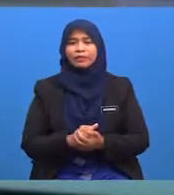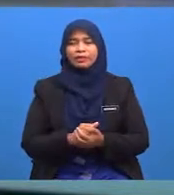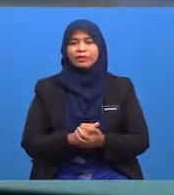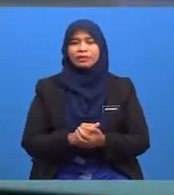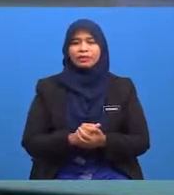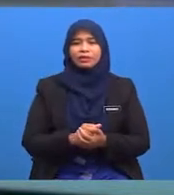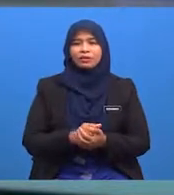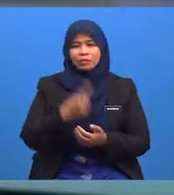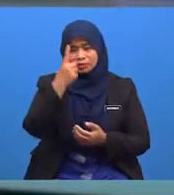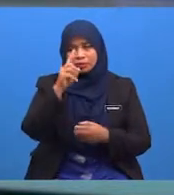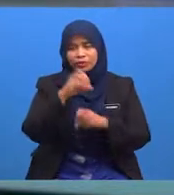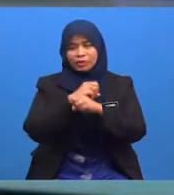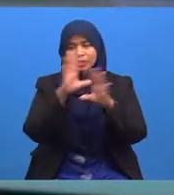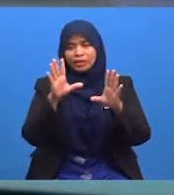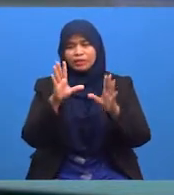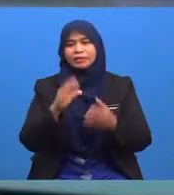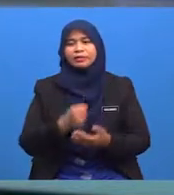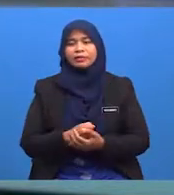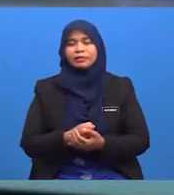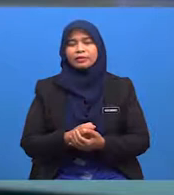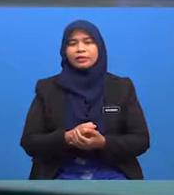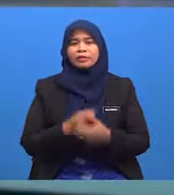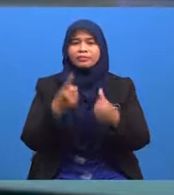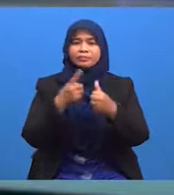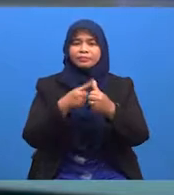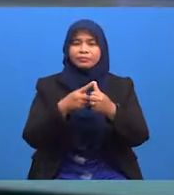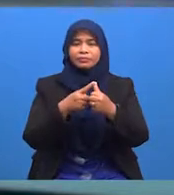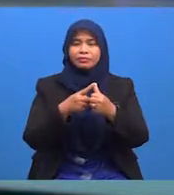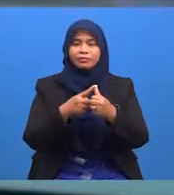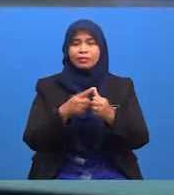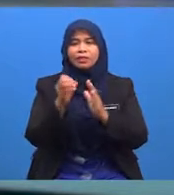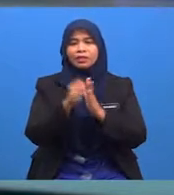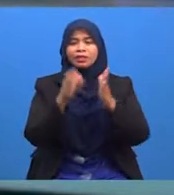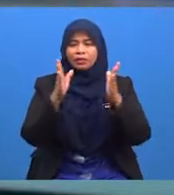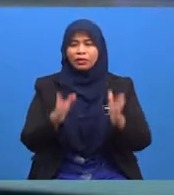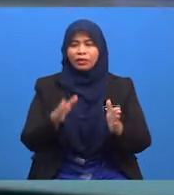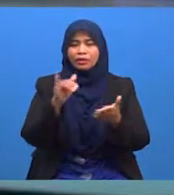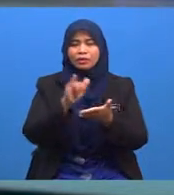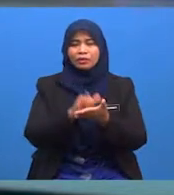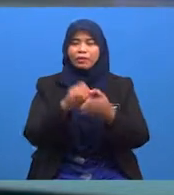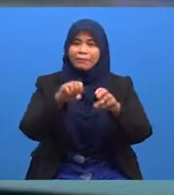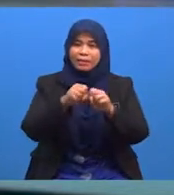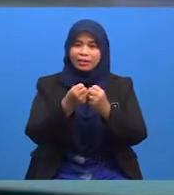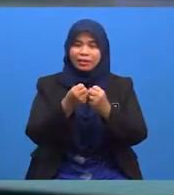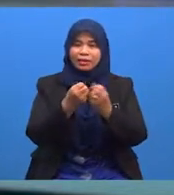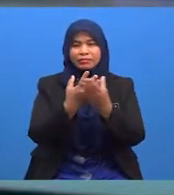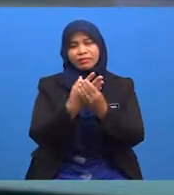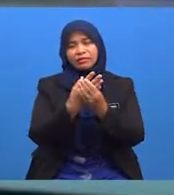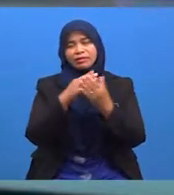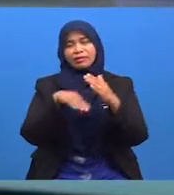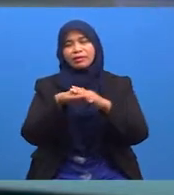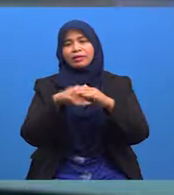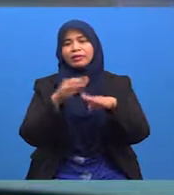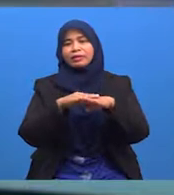bagi menerangkan keadaan ini adalah, pertama, seseorang itu patah tangan.